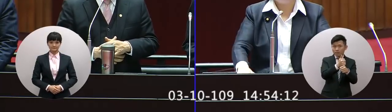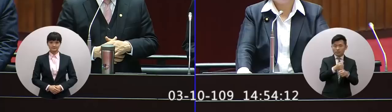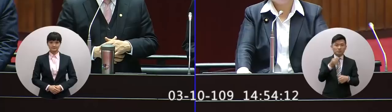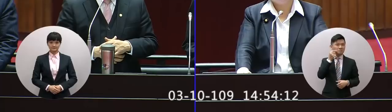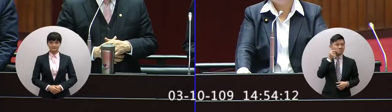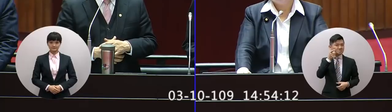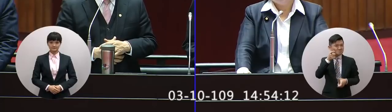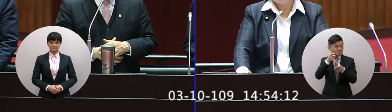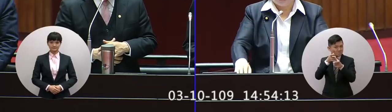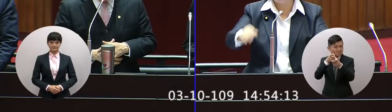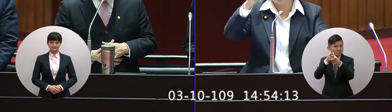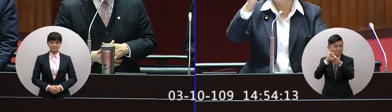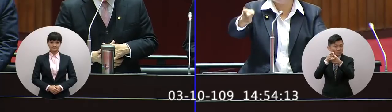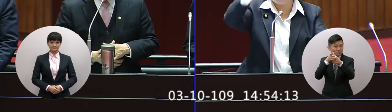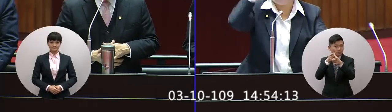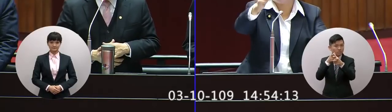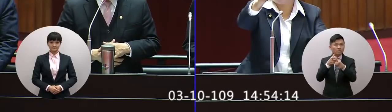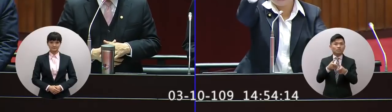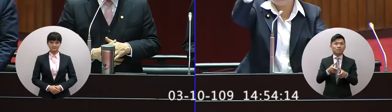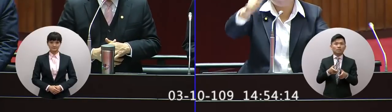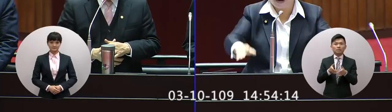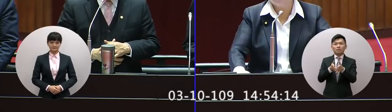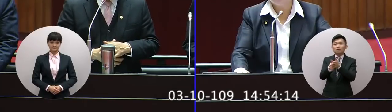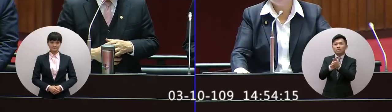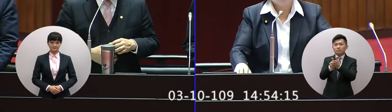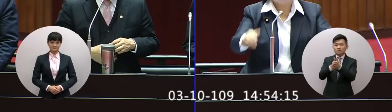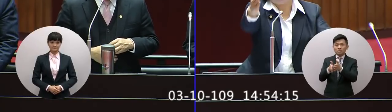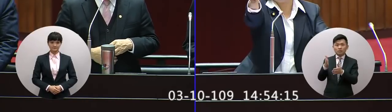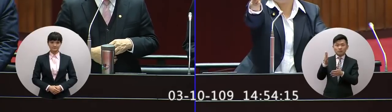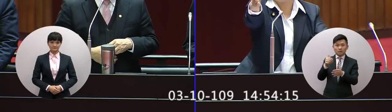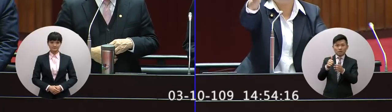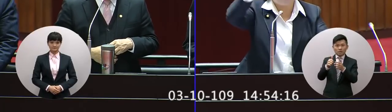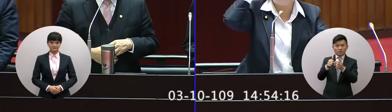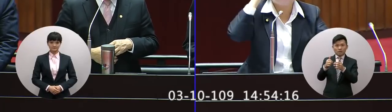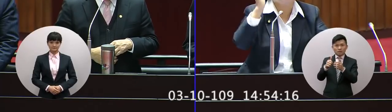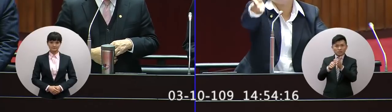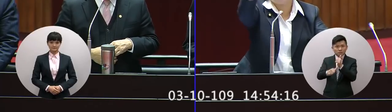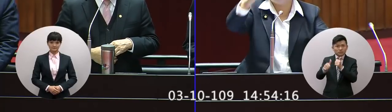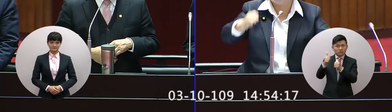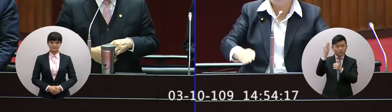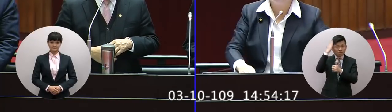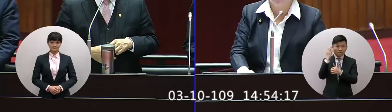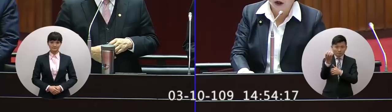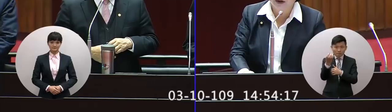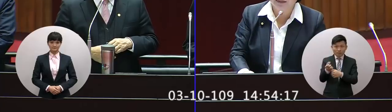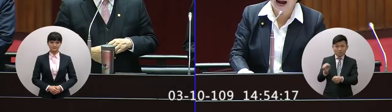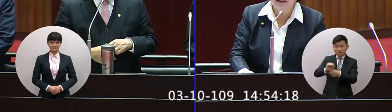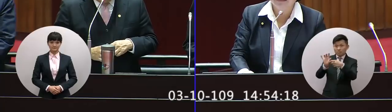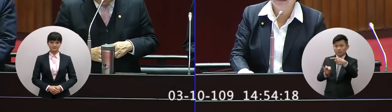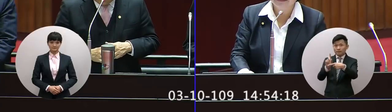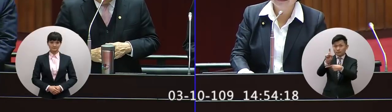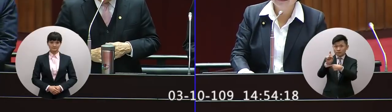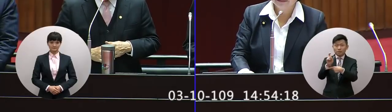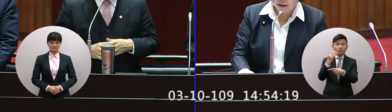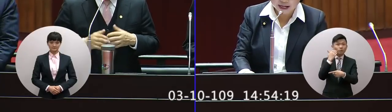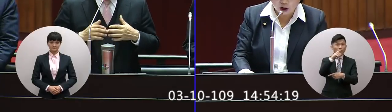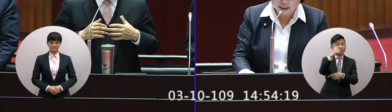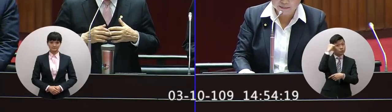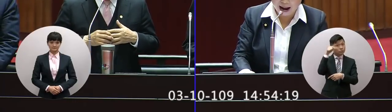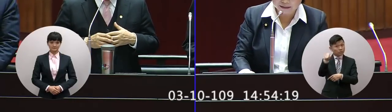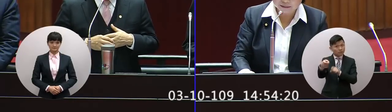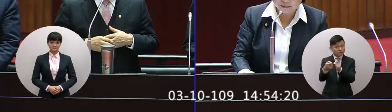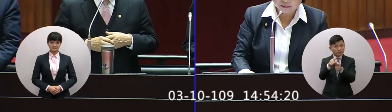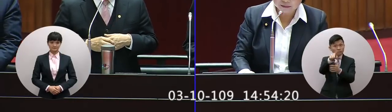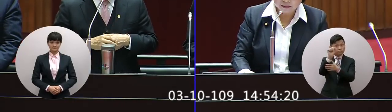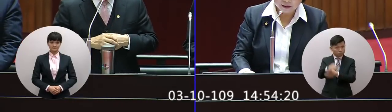耻，要求生煤增加10%。院长，如果你是当地的人，你会同意吗？ 这个我， 你会